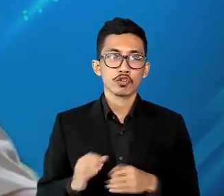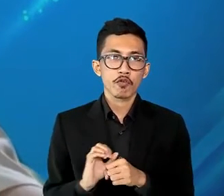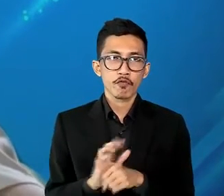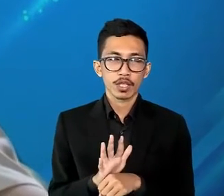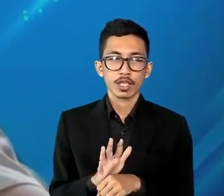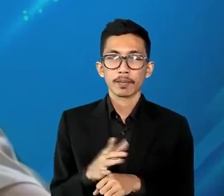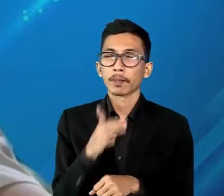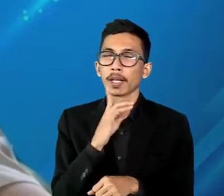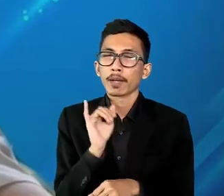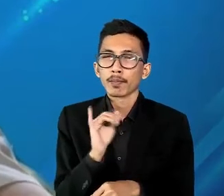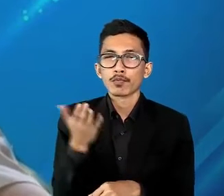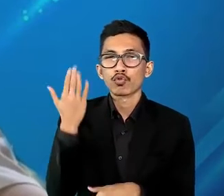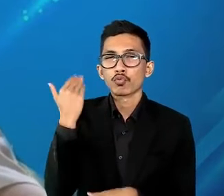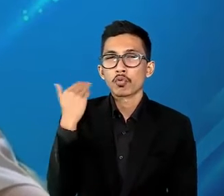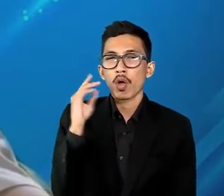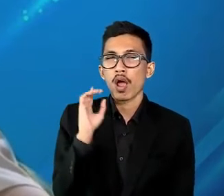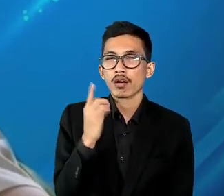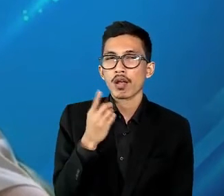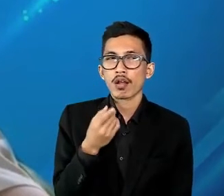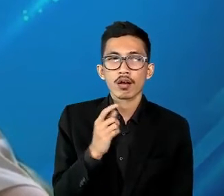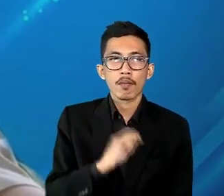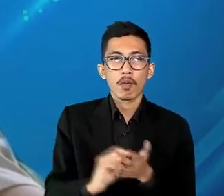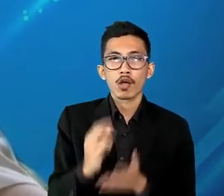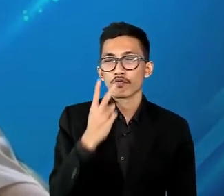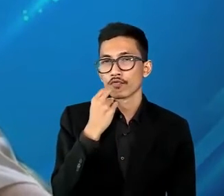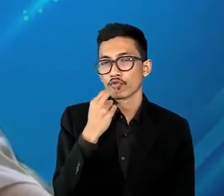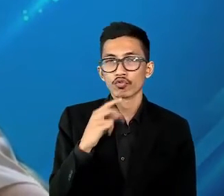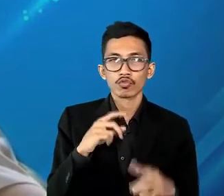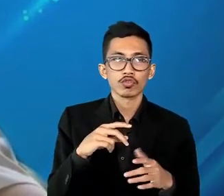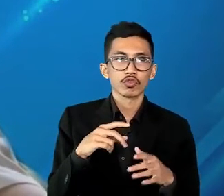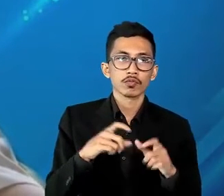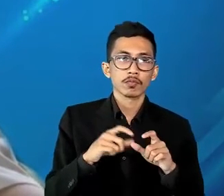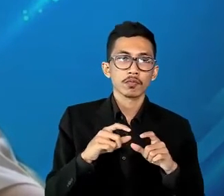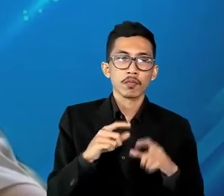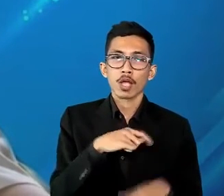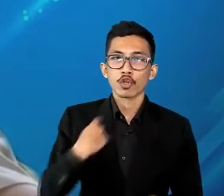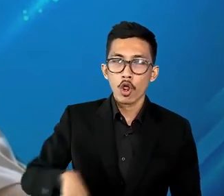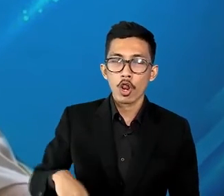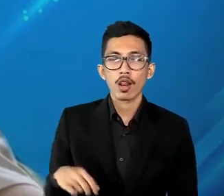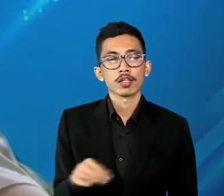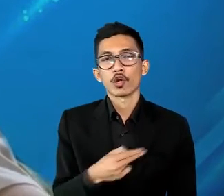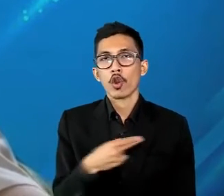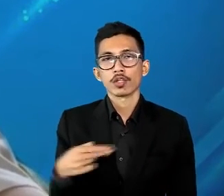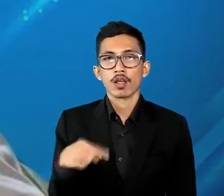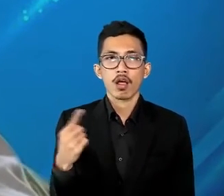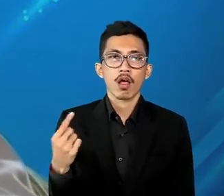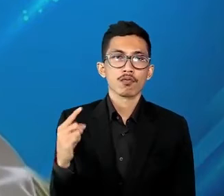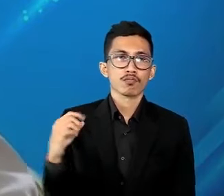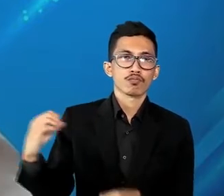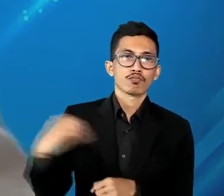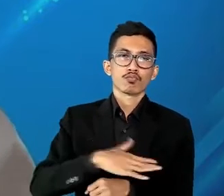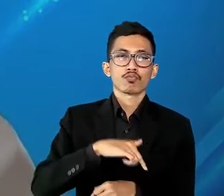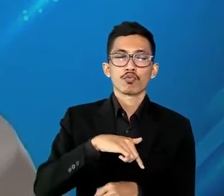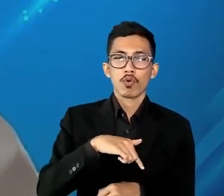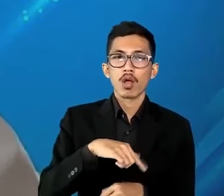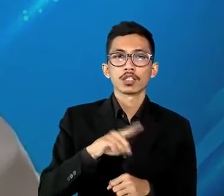pada waktu dulu ada flu Spanyol yang ada di Indonesia juga yang sampai dengan 100